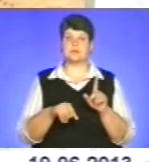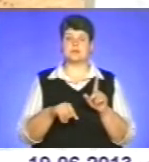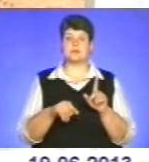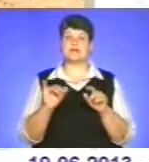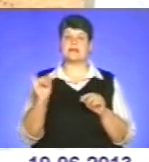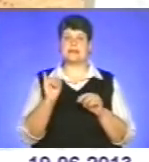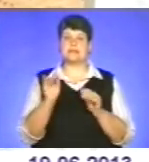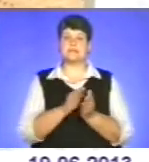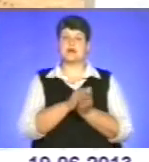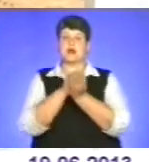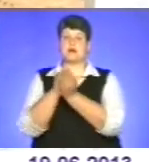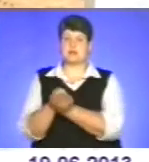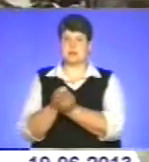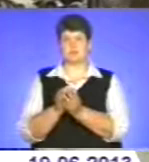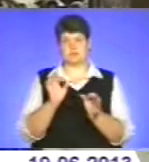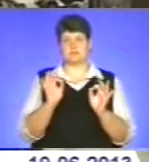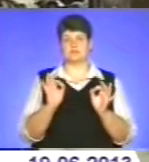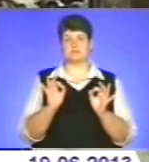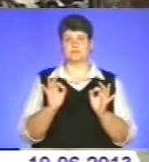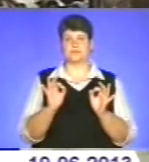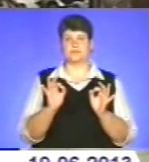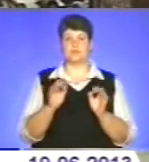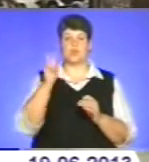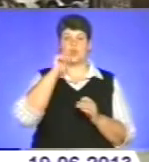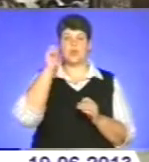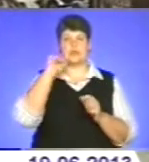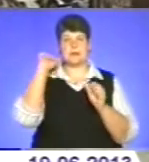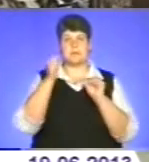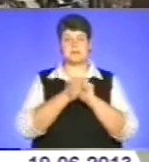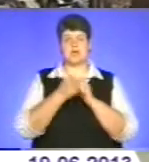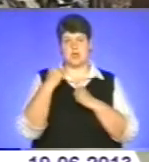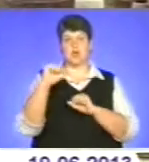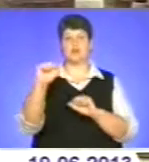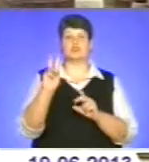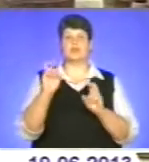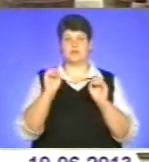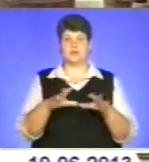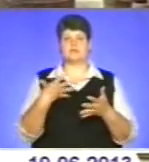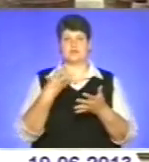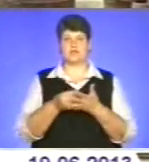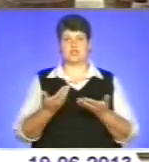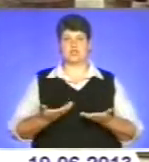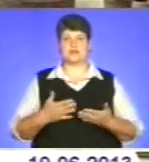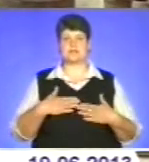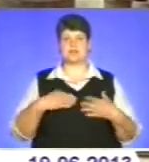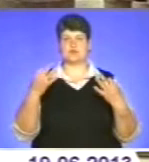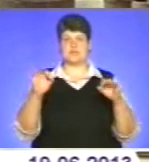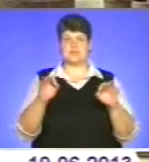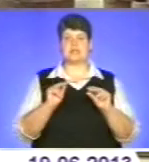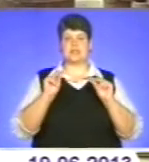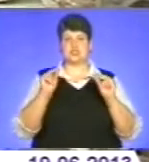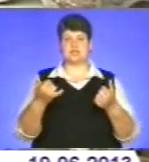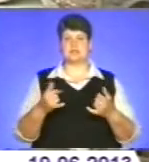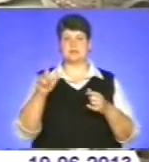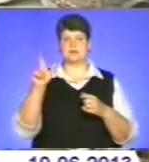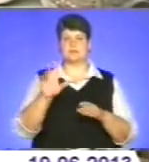и захоронить их достойным образом. Україна пам'ятає героїв, які віддали своє життя за нашу свободу. На честь загиблих